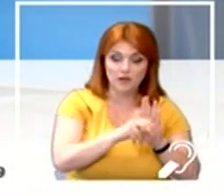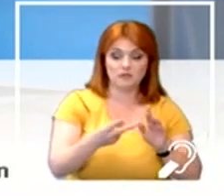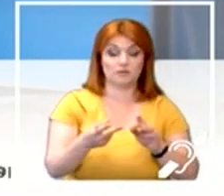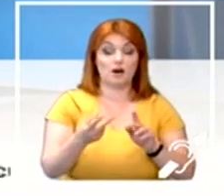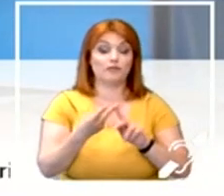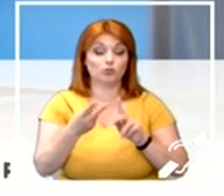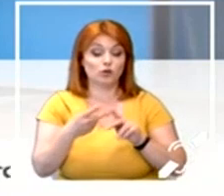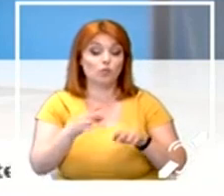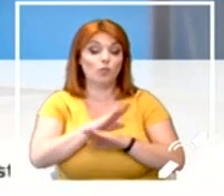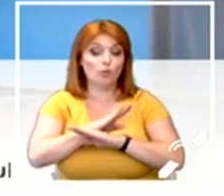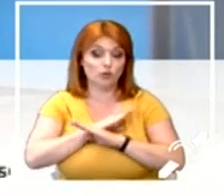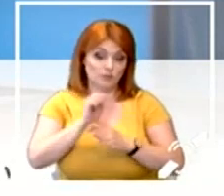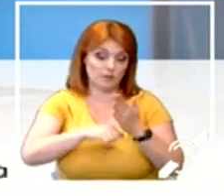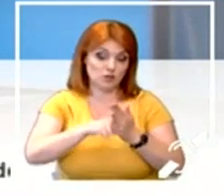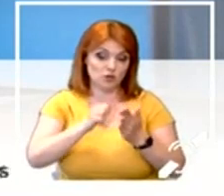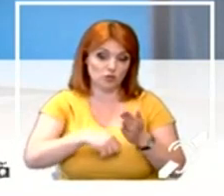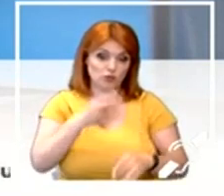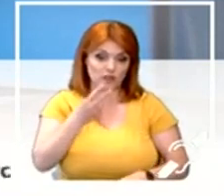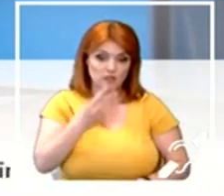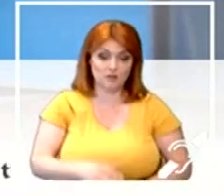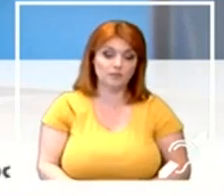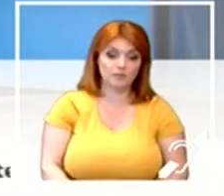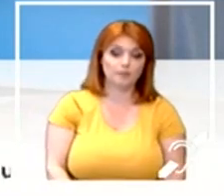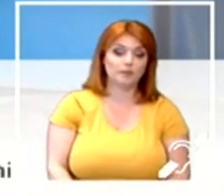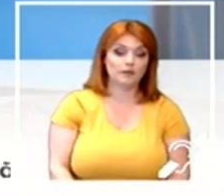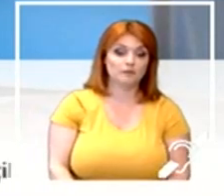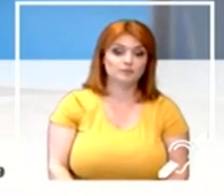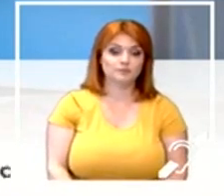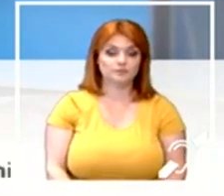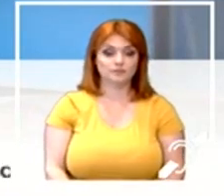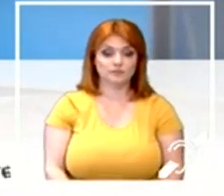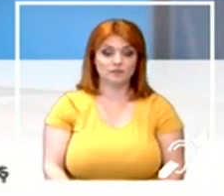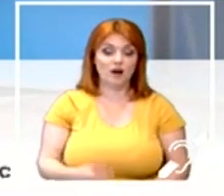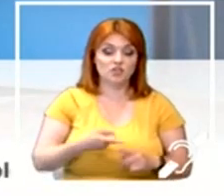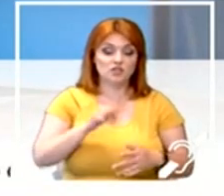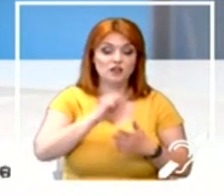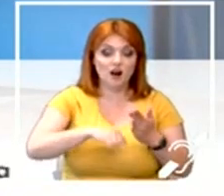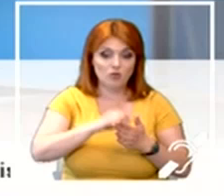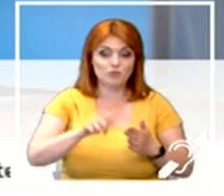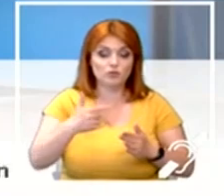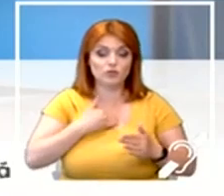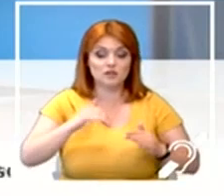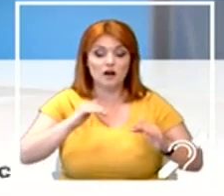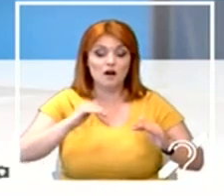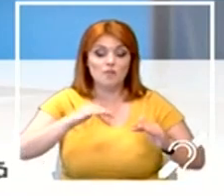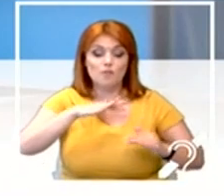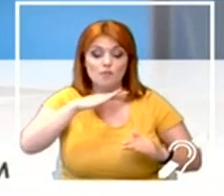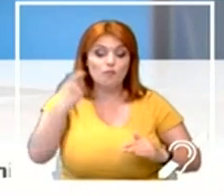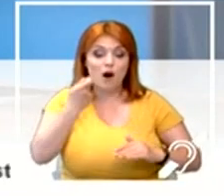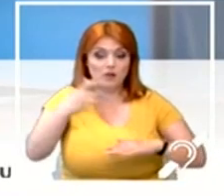provoacă anual pagube estimate la 3 miliarde și jumătate de lei și este una dintre cauzele principale ale deceselor